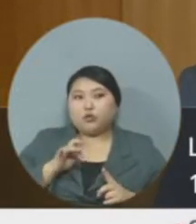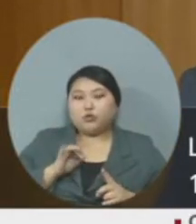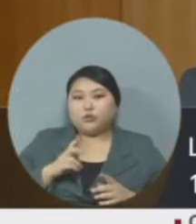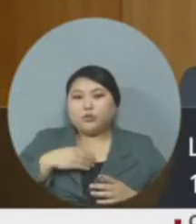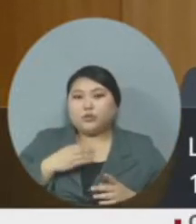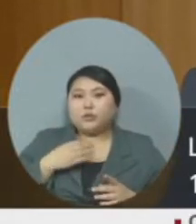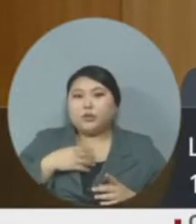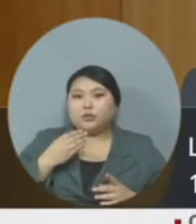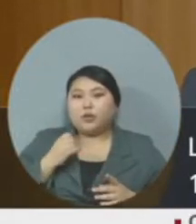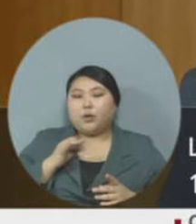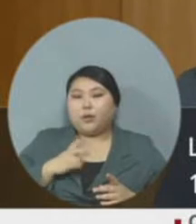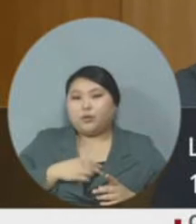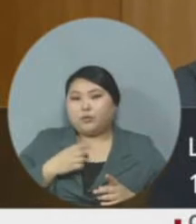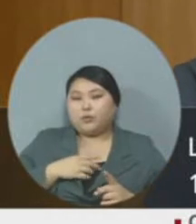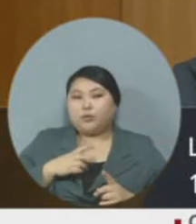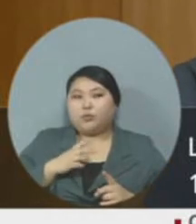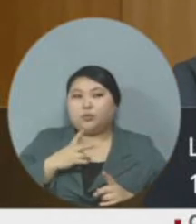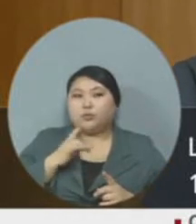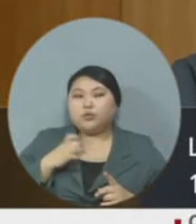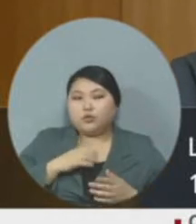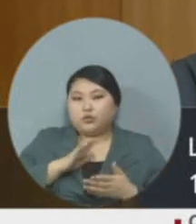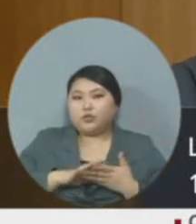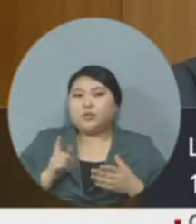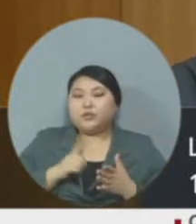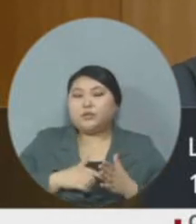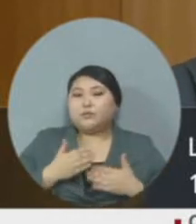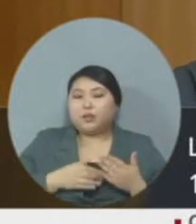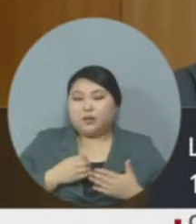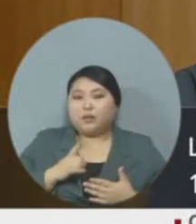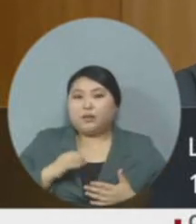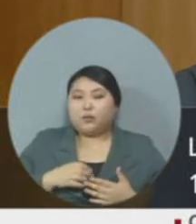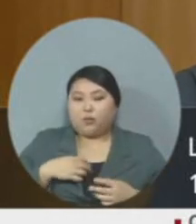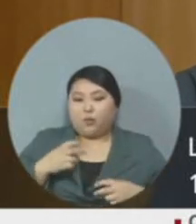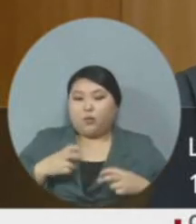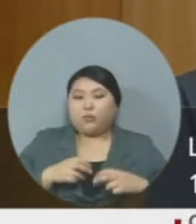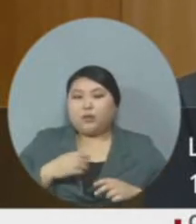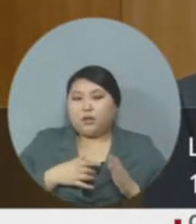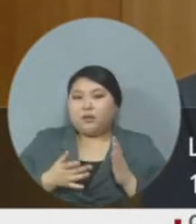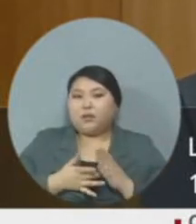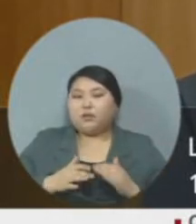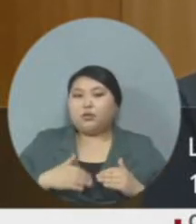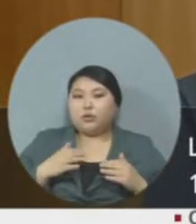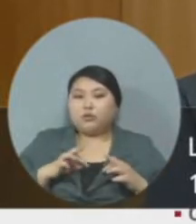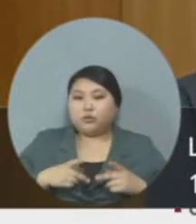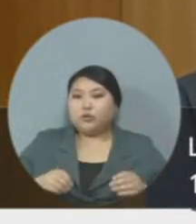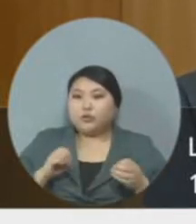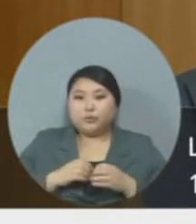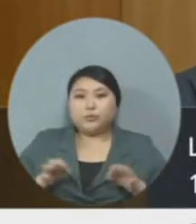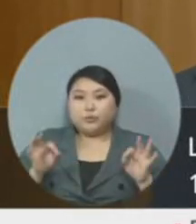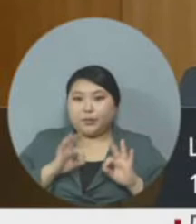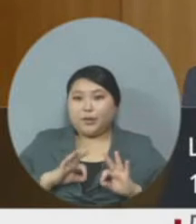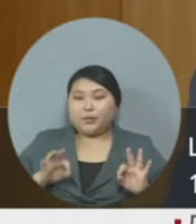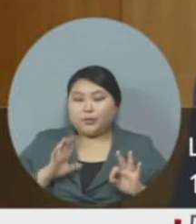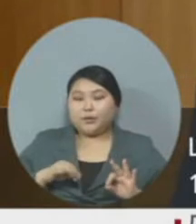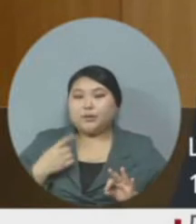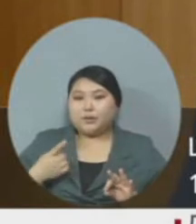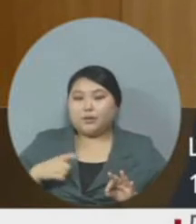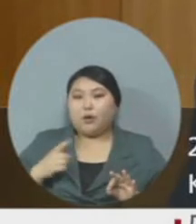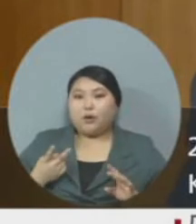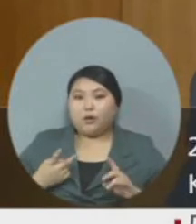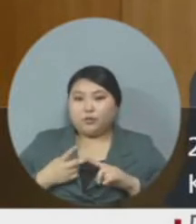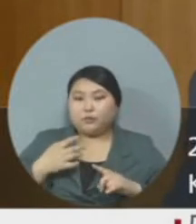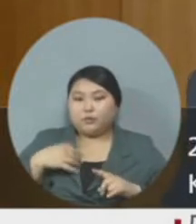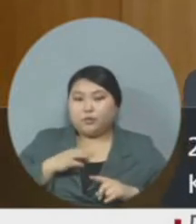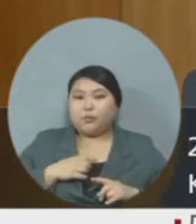шахмал түш бол шинээр хэрэглэгдэхээр. Тэгэхээр бид нэгэнт үйлдвэр дээр технологийн шинжилэл хийгдээгүй. Нэгдүгээрт. Хоёрдугаарт бид